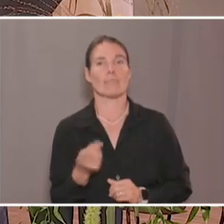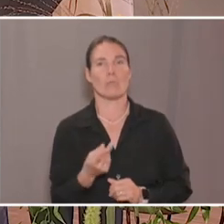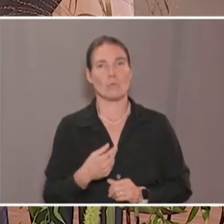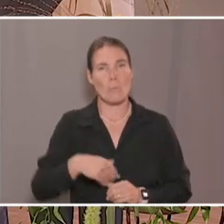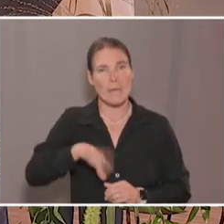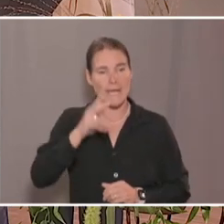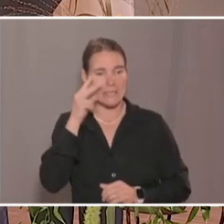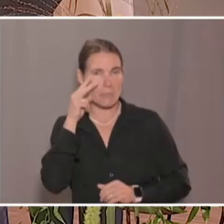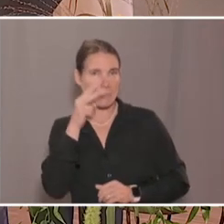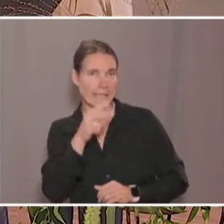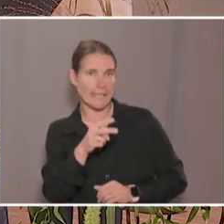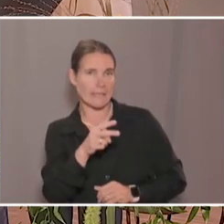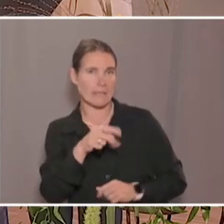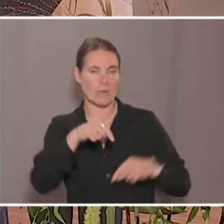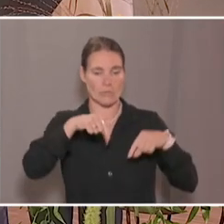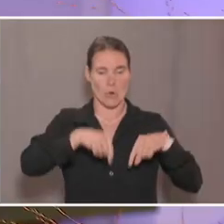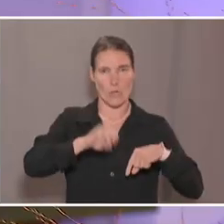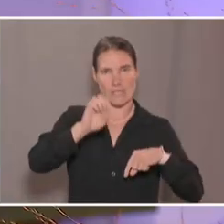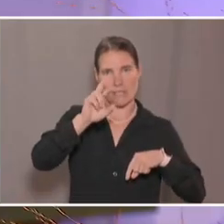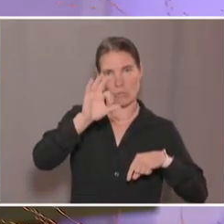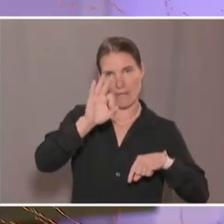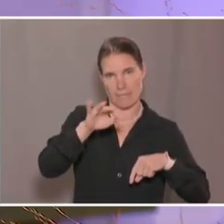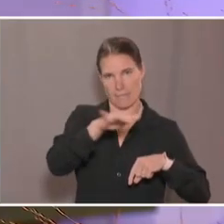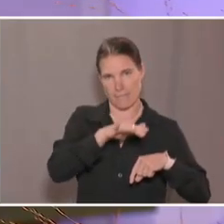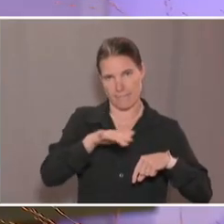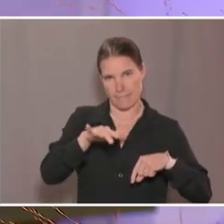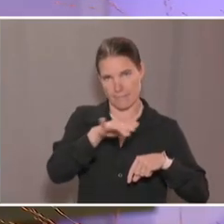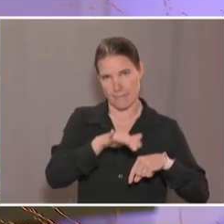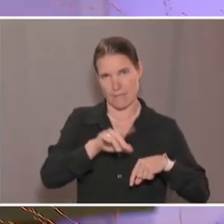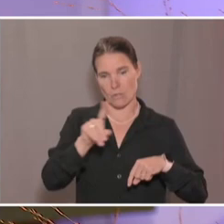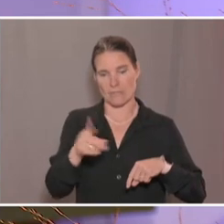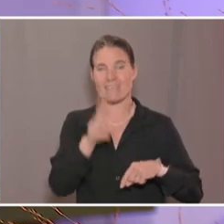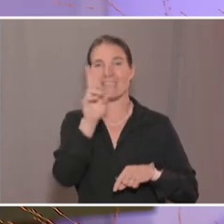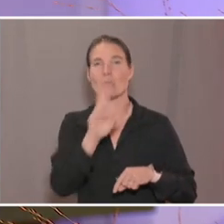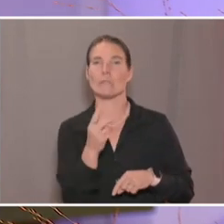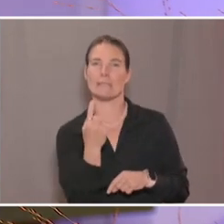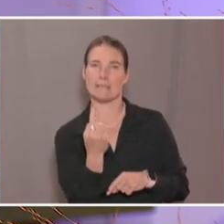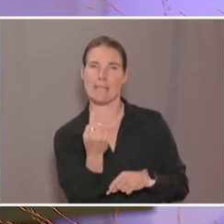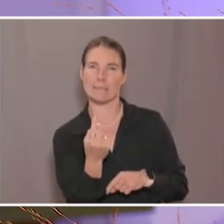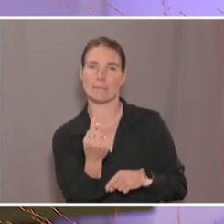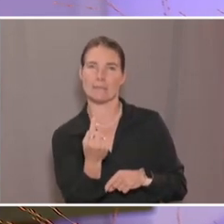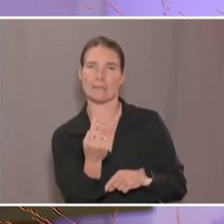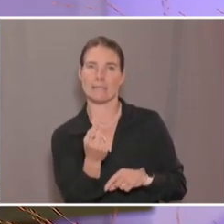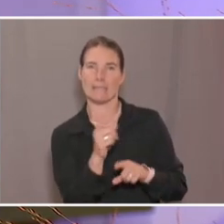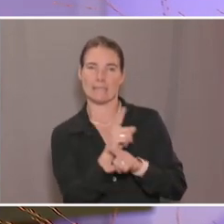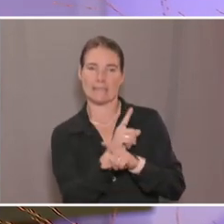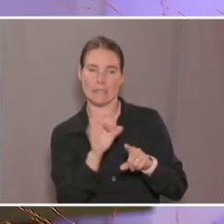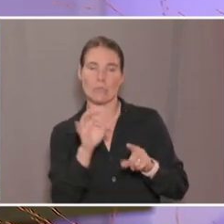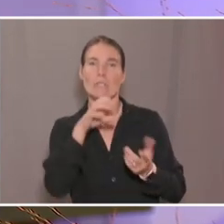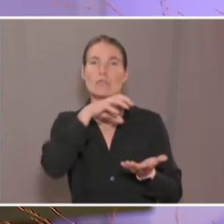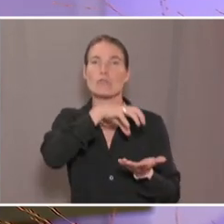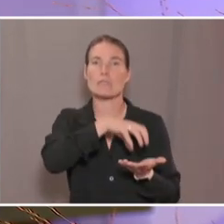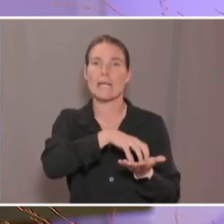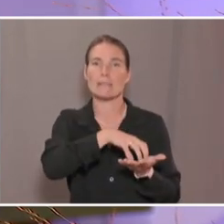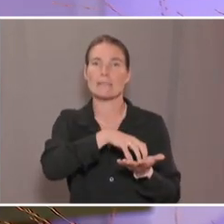den Blick auf die heutige EOF und auf das, was die Universität nicht nur für diese Stadt, aber auch